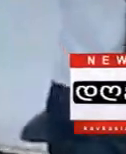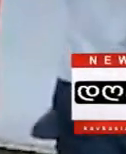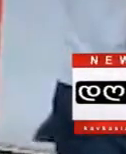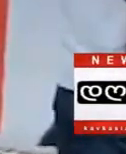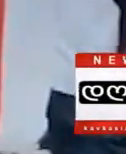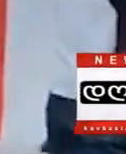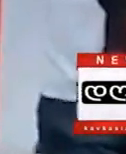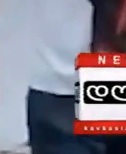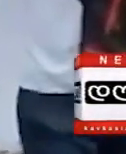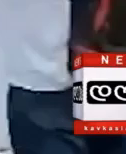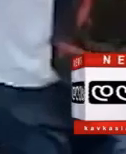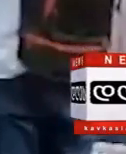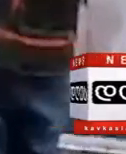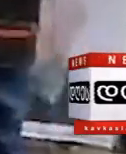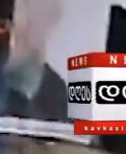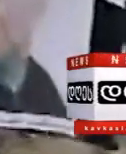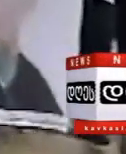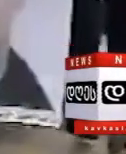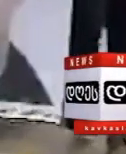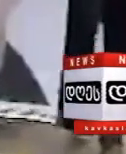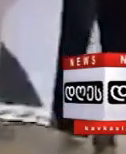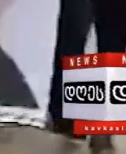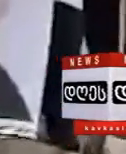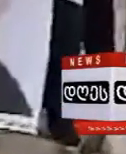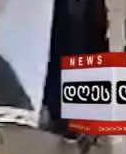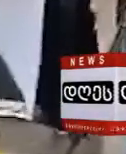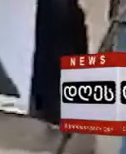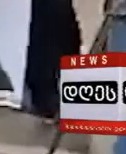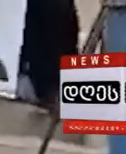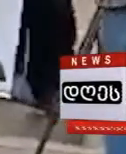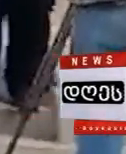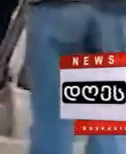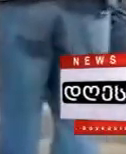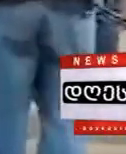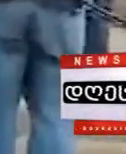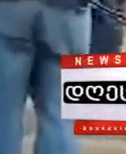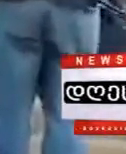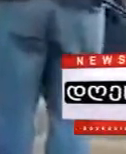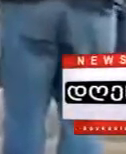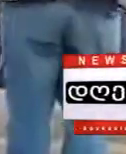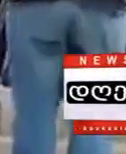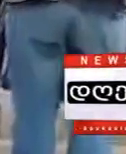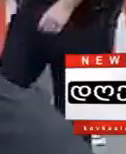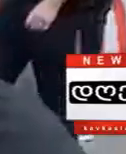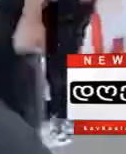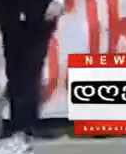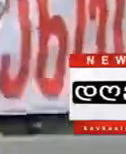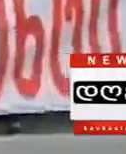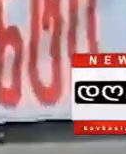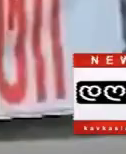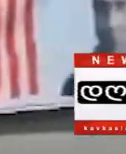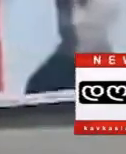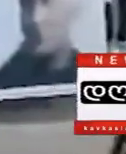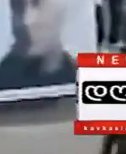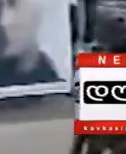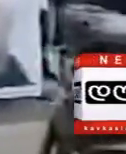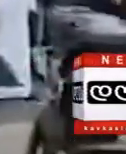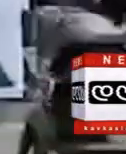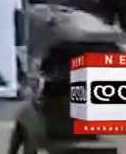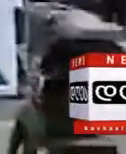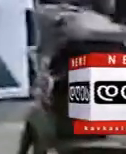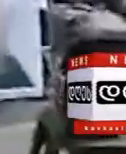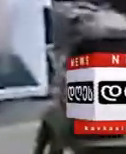საერთაშორისო სანქციები. მაშინ როცა ეკონომიკისა და მდგრადი განვითარების მინისტრი პარლამენტში დეპუტატების შეკითხვებს პასუხობდა, საკანონმდებლო